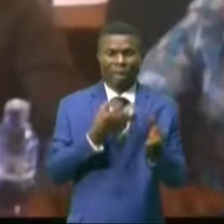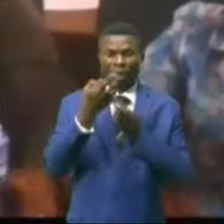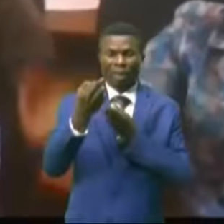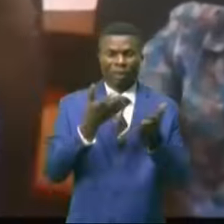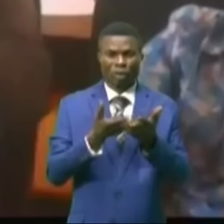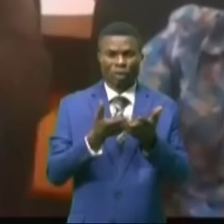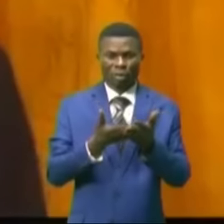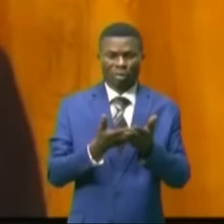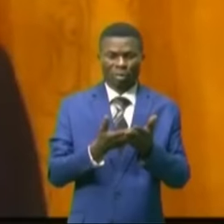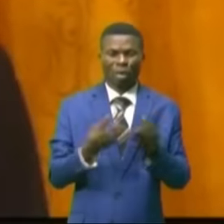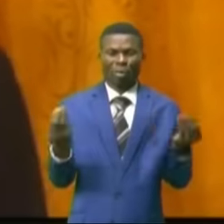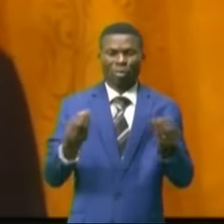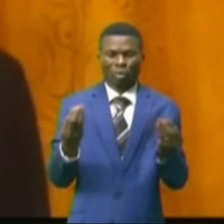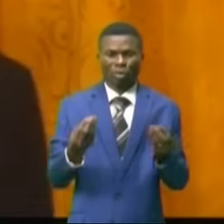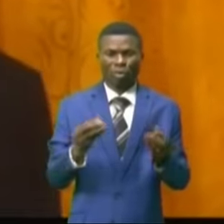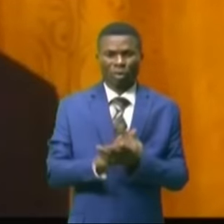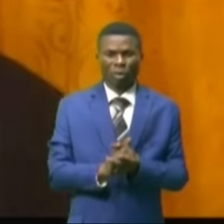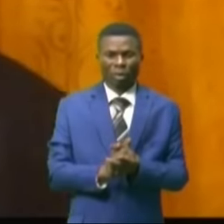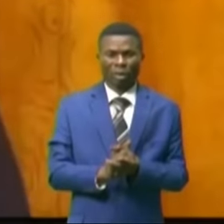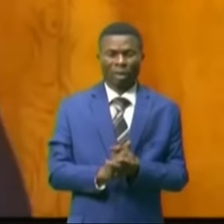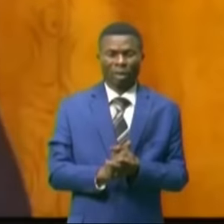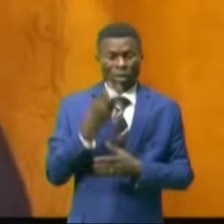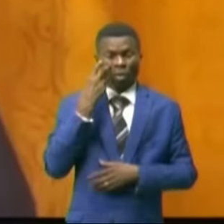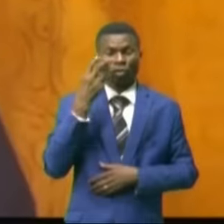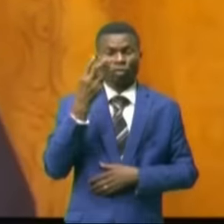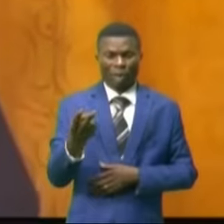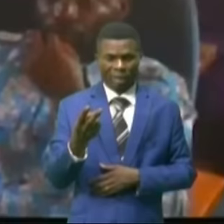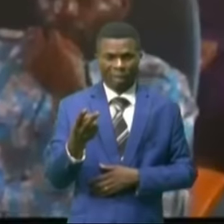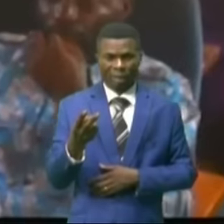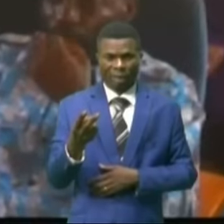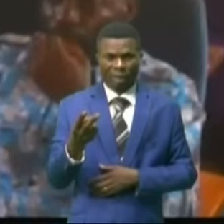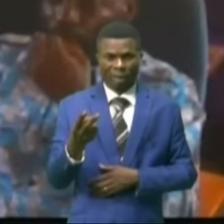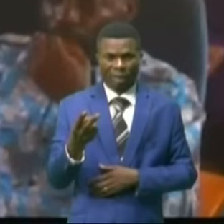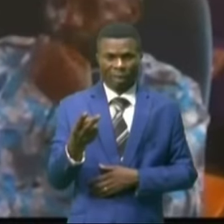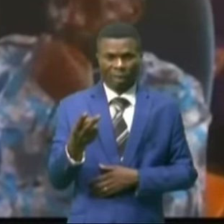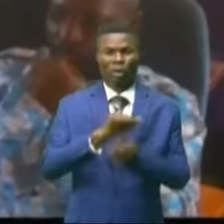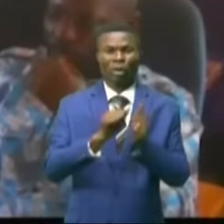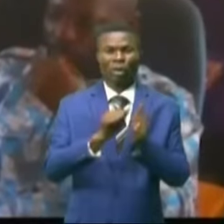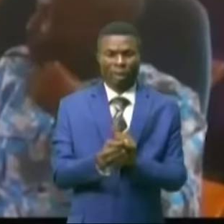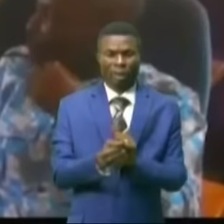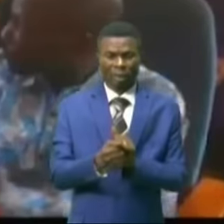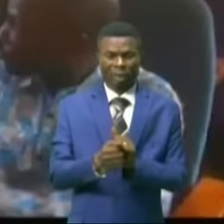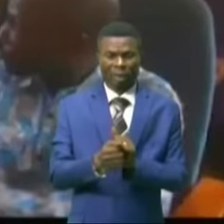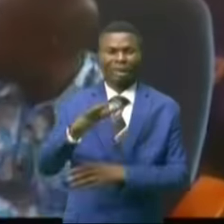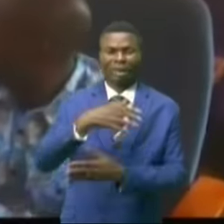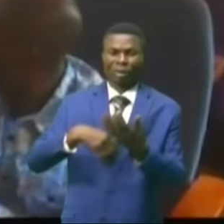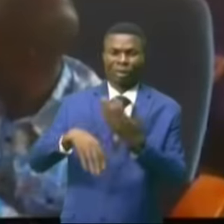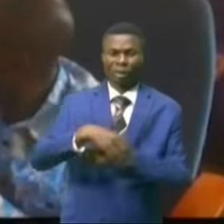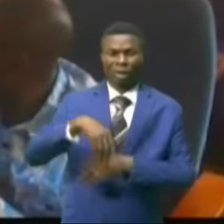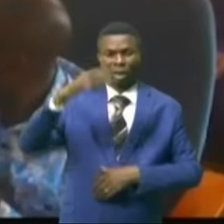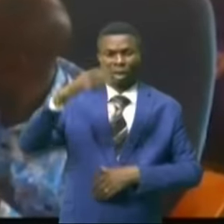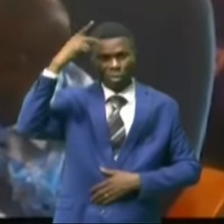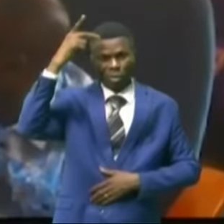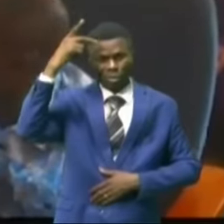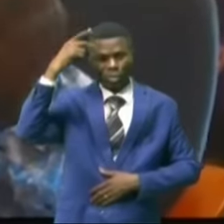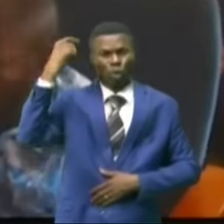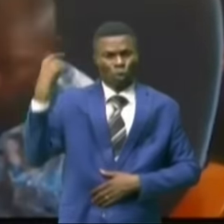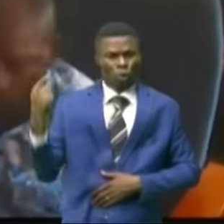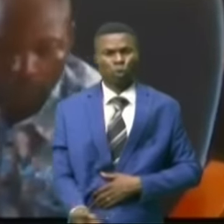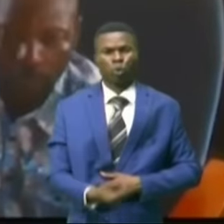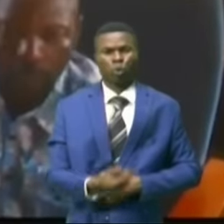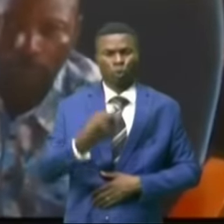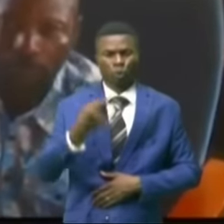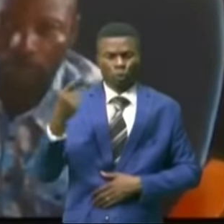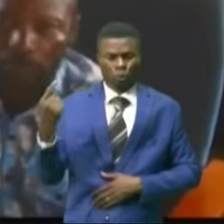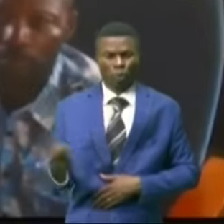ses motivations. Considérant la situation des turbulences politiques perpétuelles